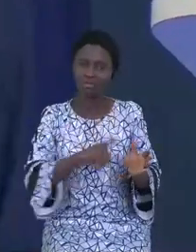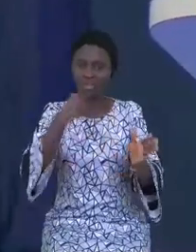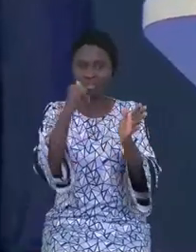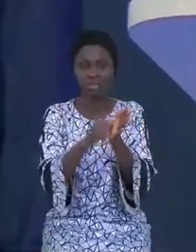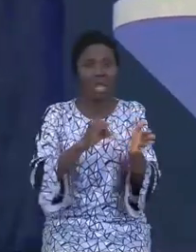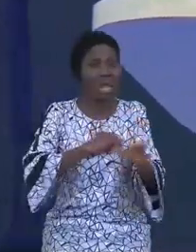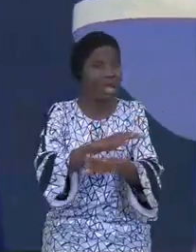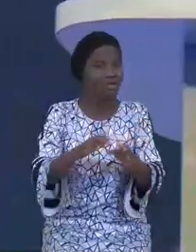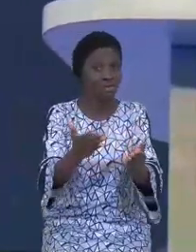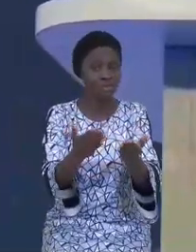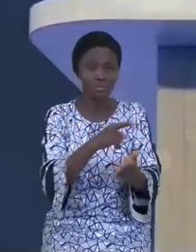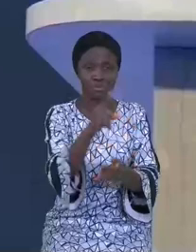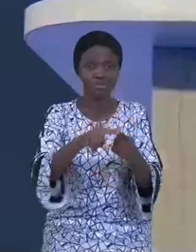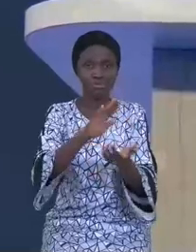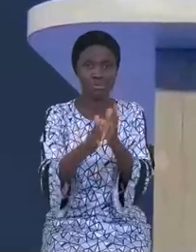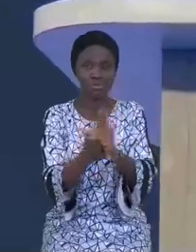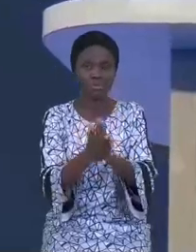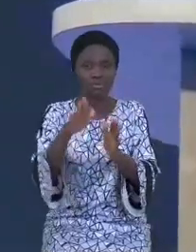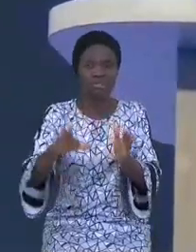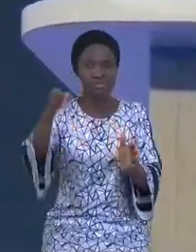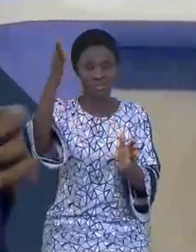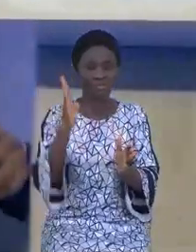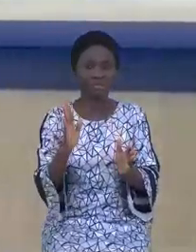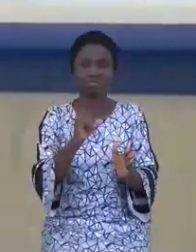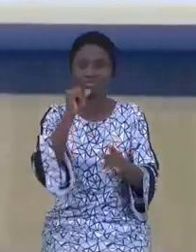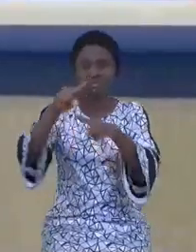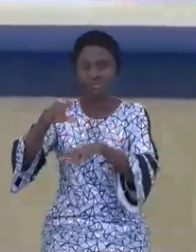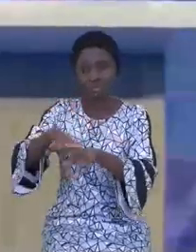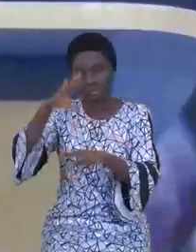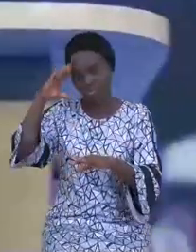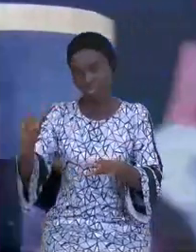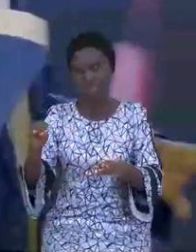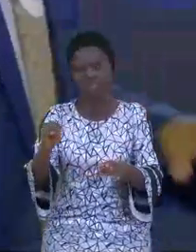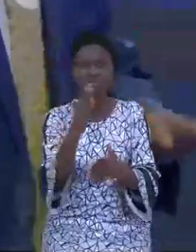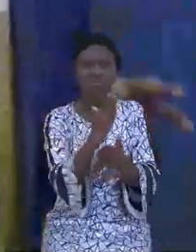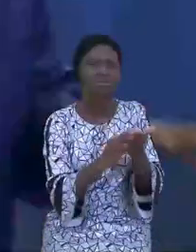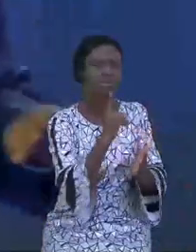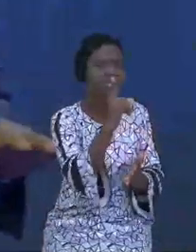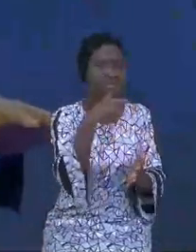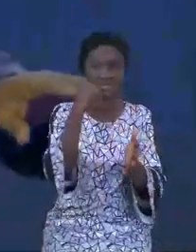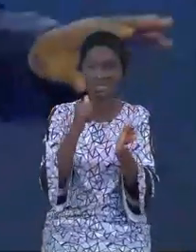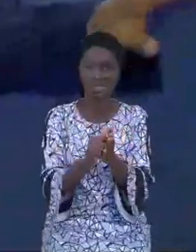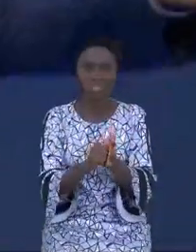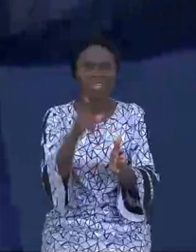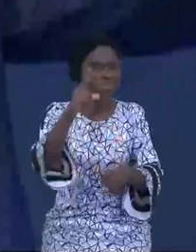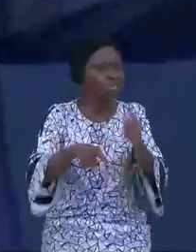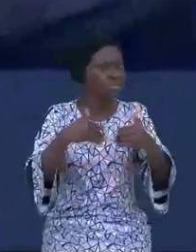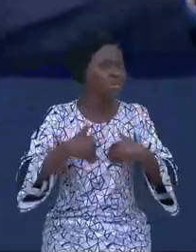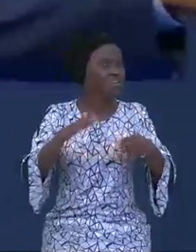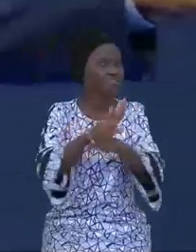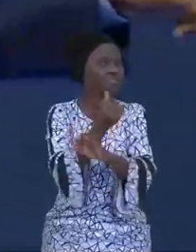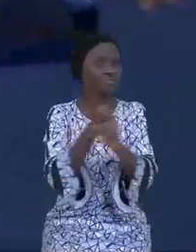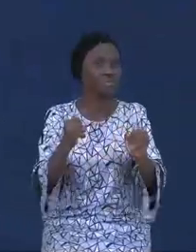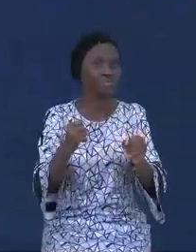enfant de Dieu. Ça ne dépend pas de lui. Quelqu'un dit, ah, tu ne vas pas avoir le plein salut. Ça